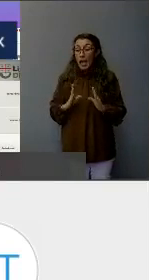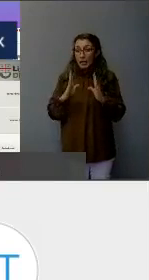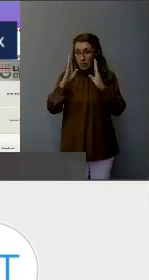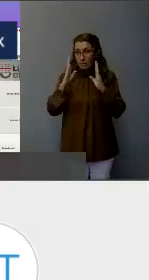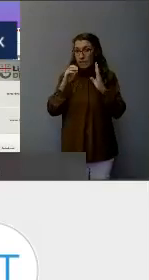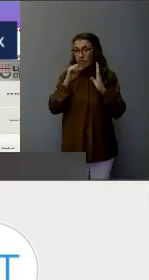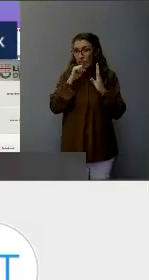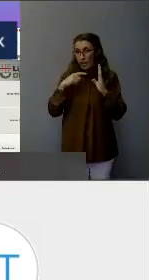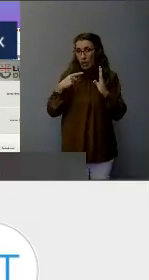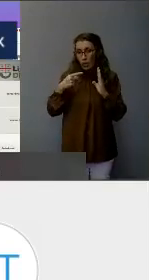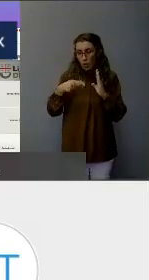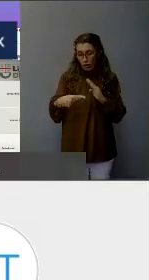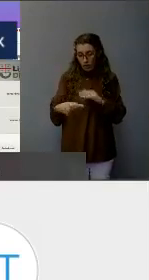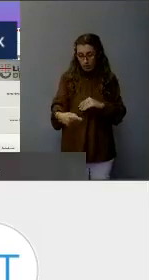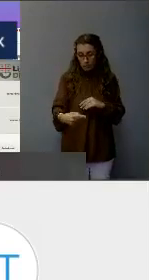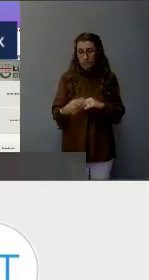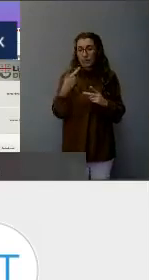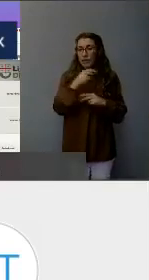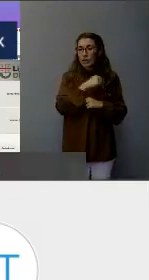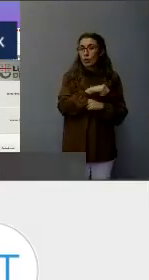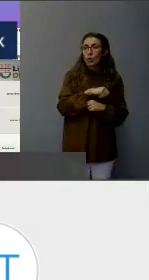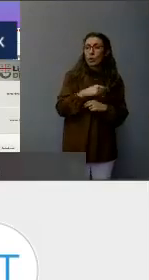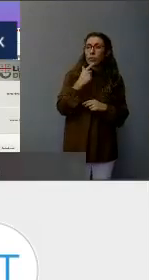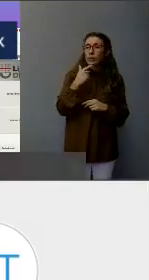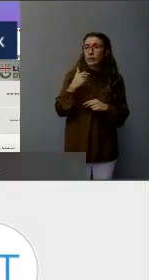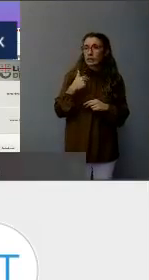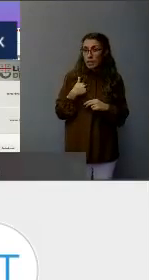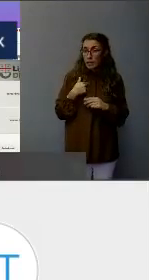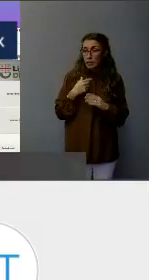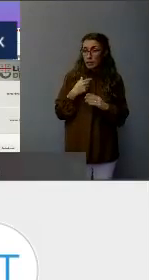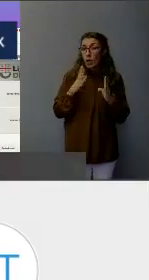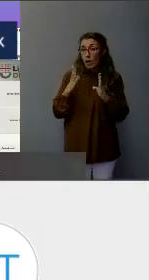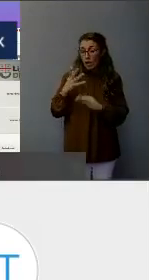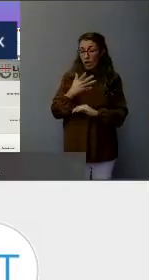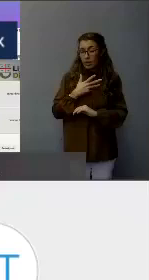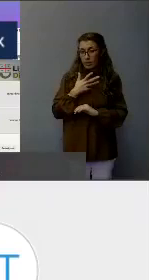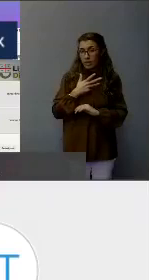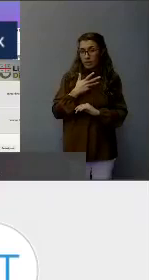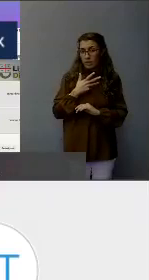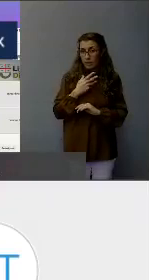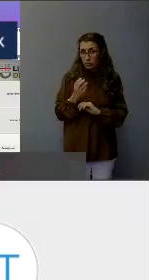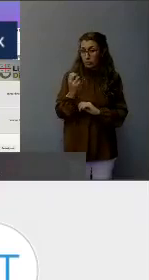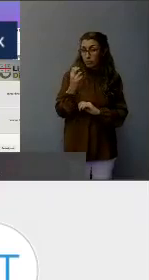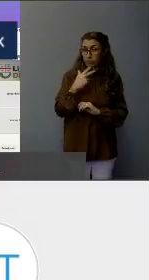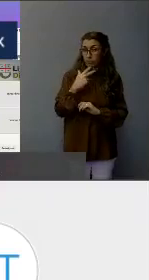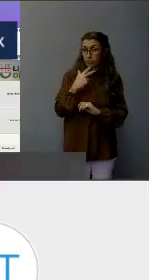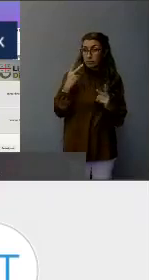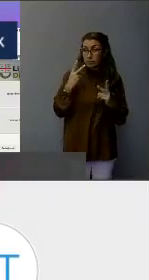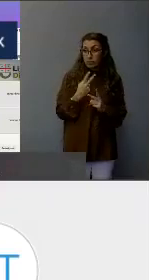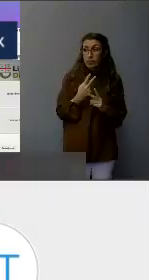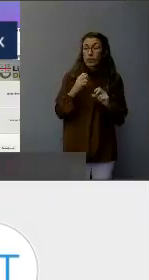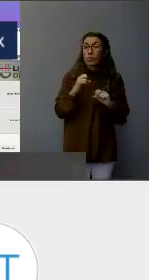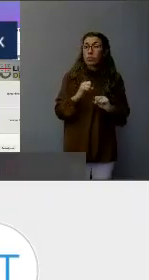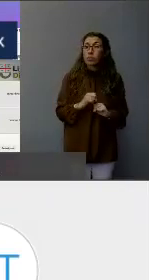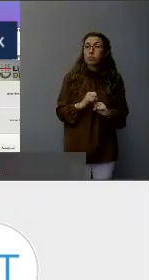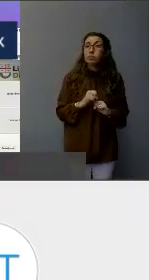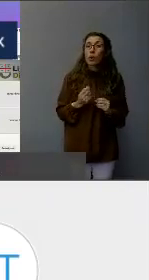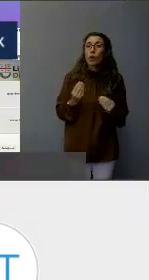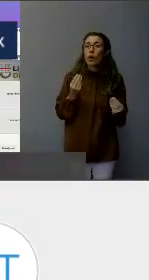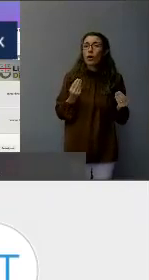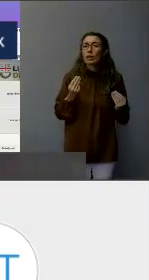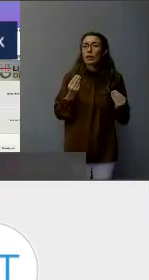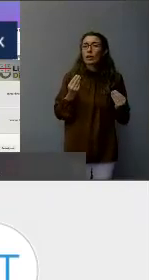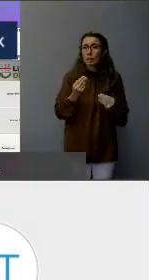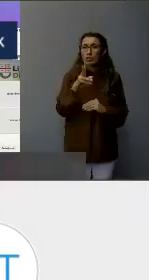detto che per quanto riguarda questi ultimi possono essere oggetto di un incremento del 20 per cento della superficie